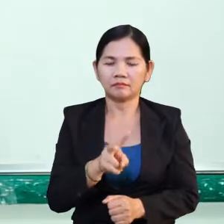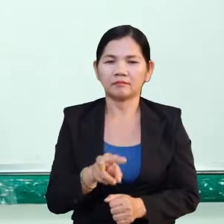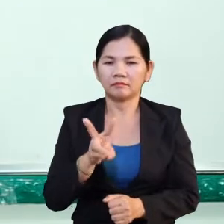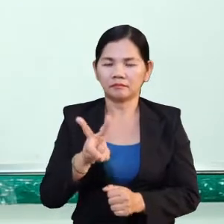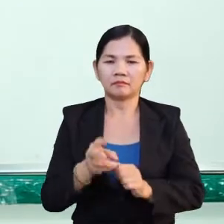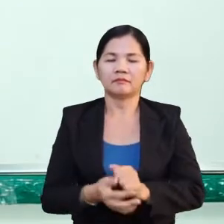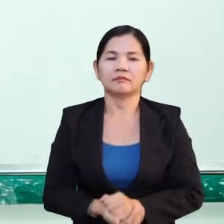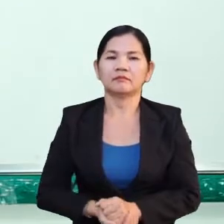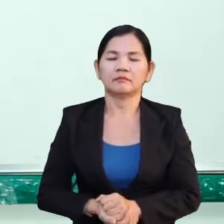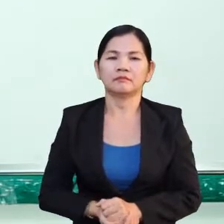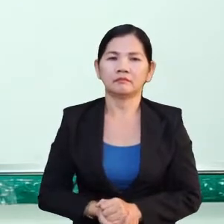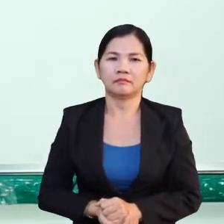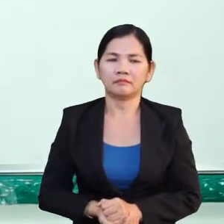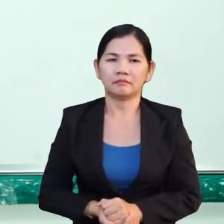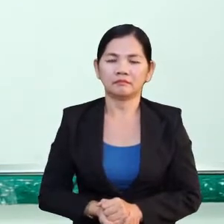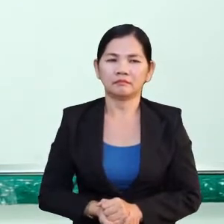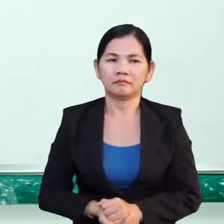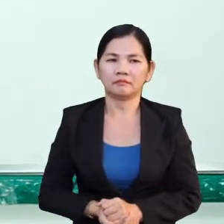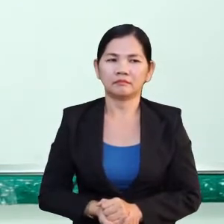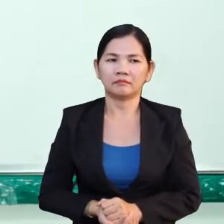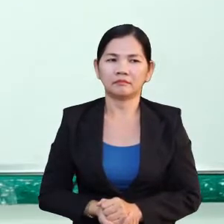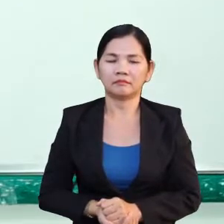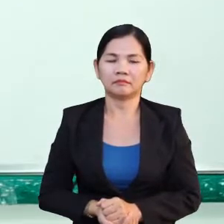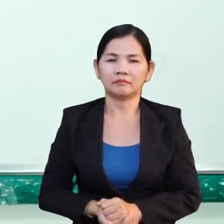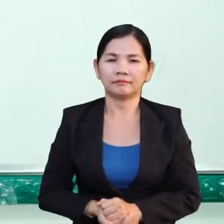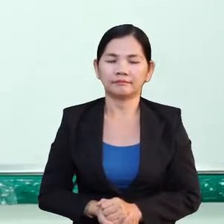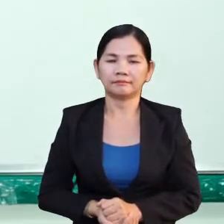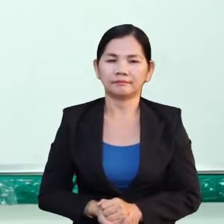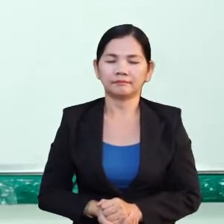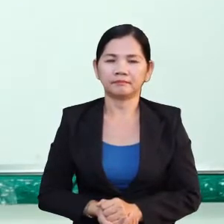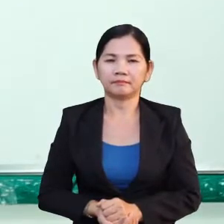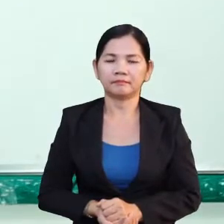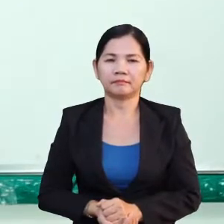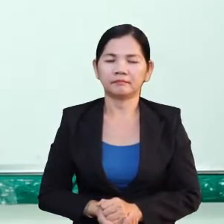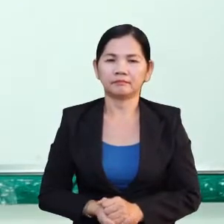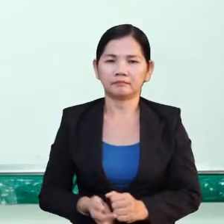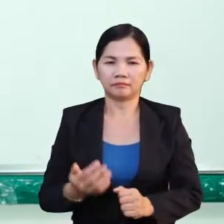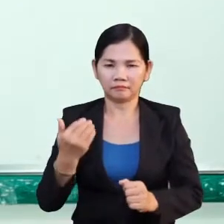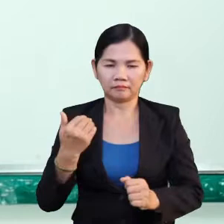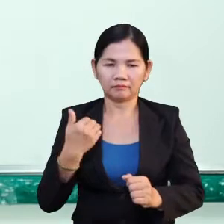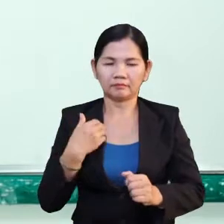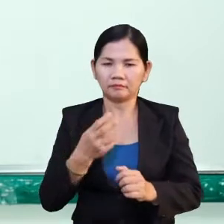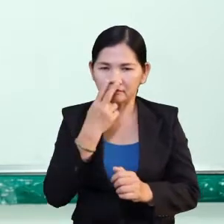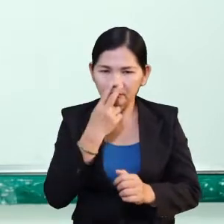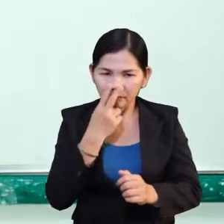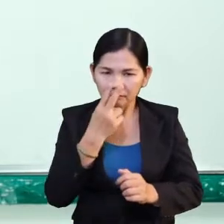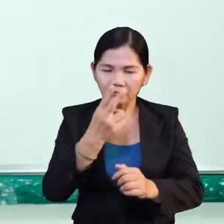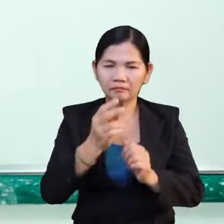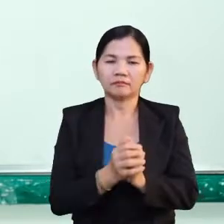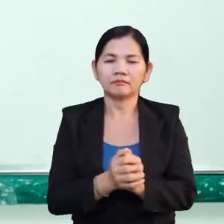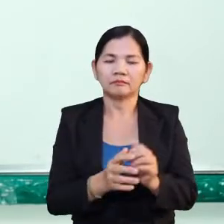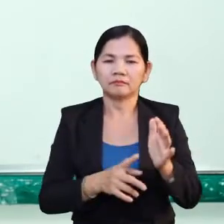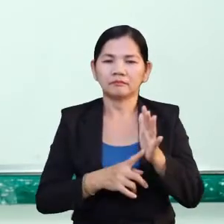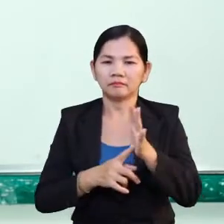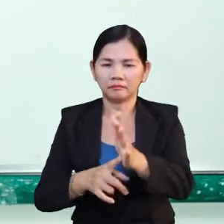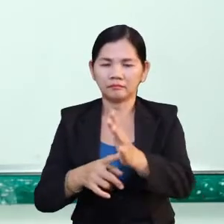1 2 3តេនតេនចាឥឡូវកូនសង្កេតមើលអ្នកគ្រូបង្ហាញ